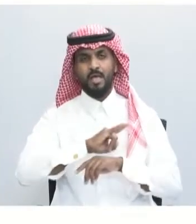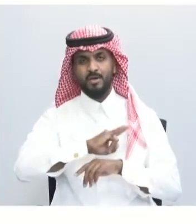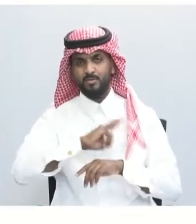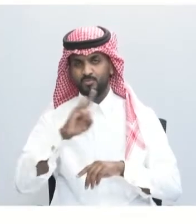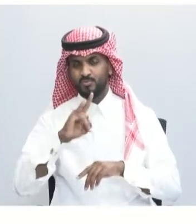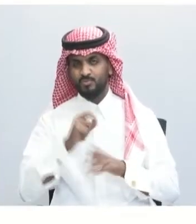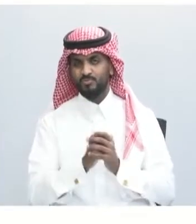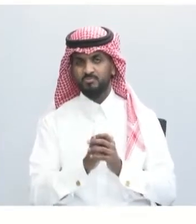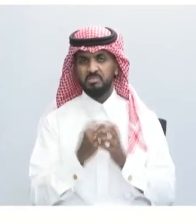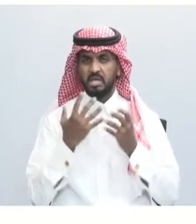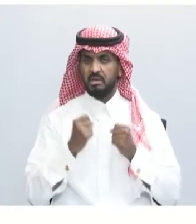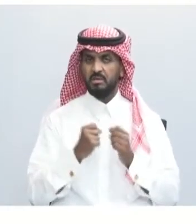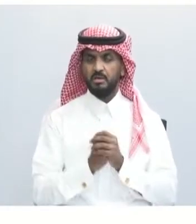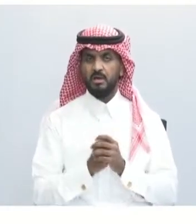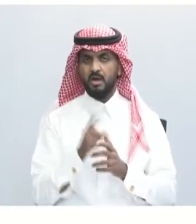خطا